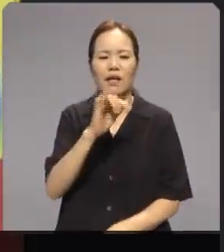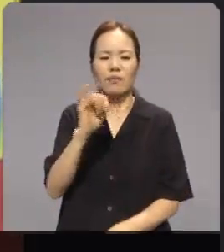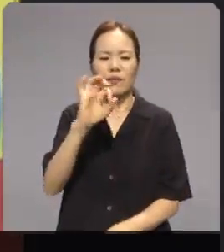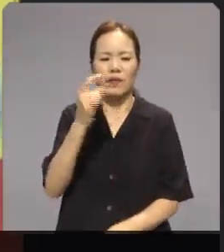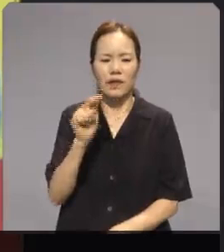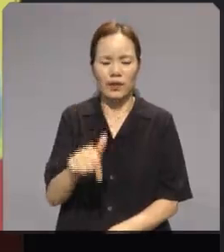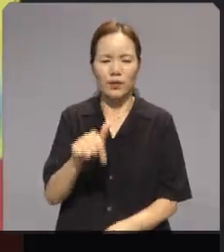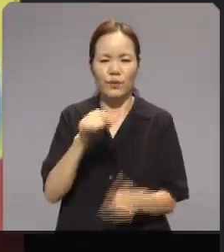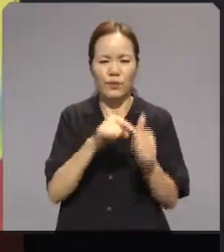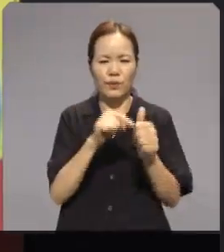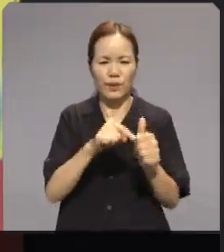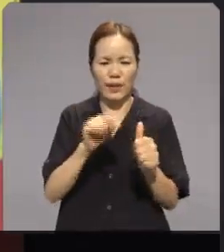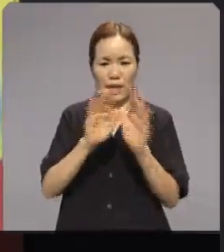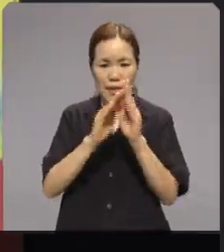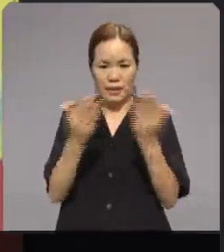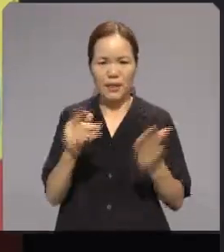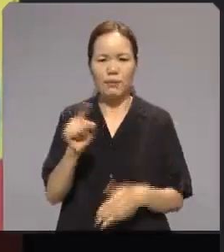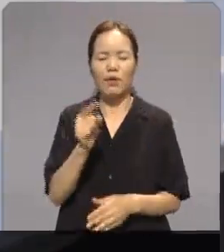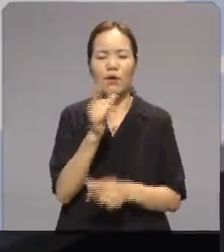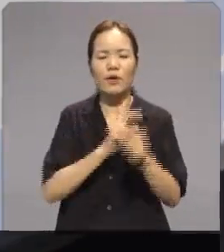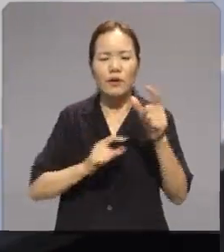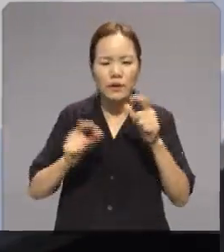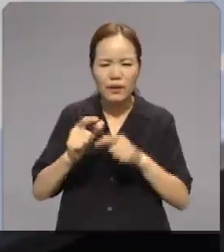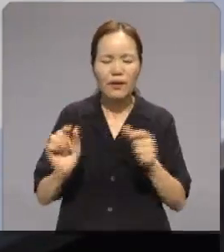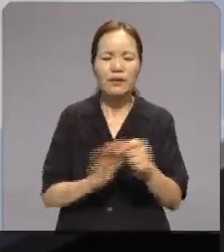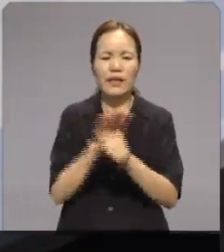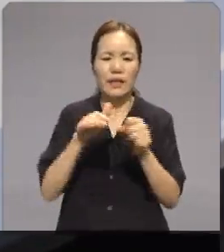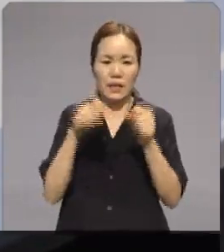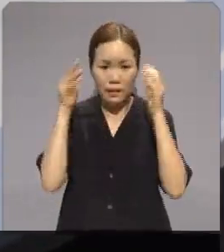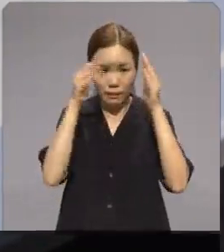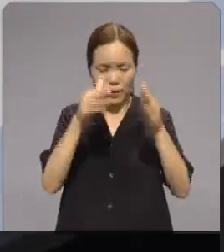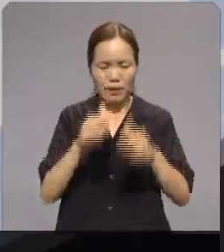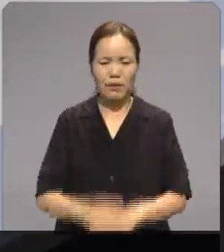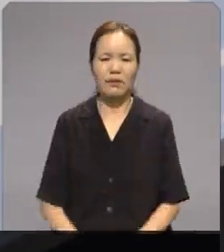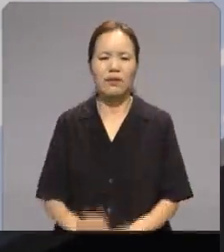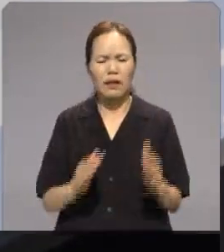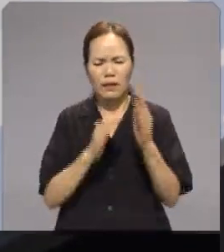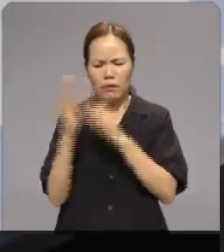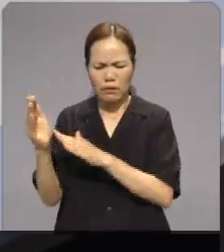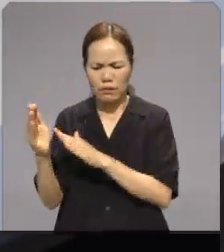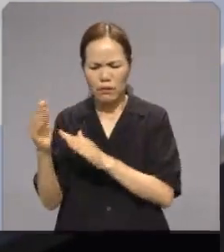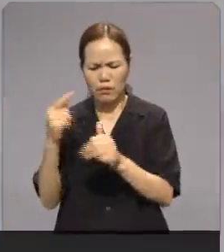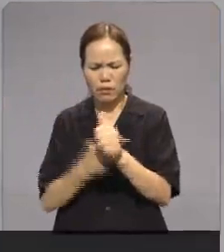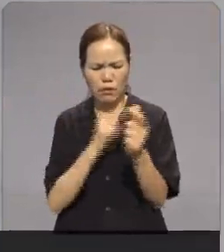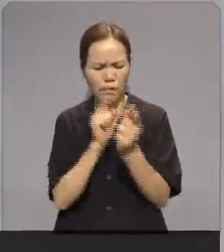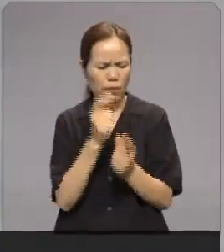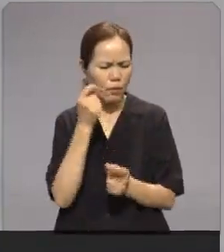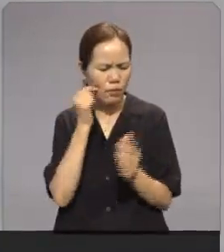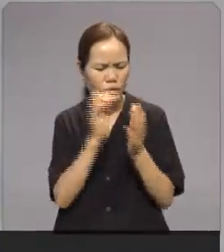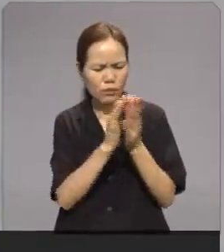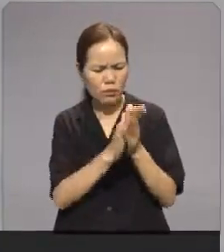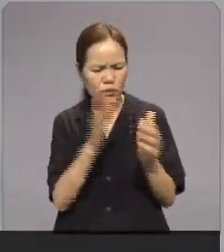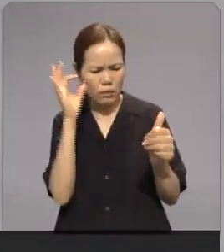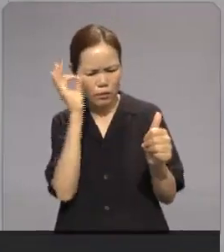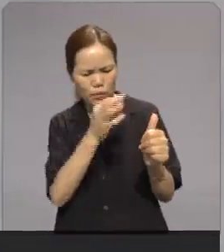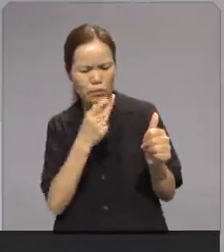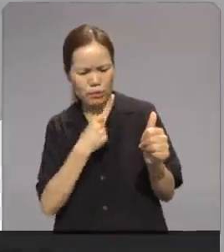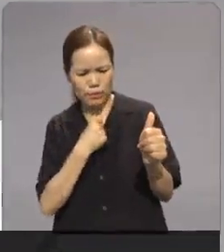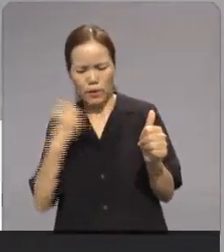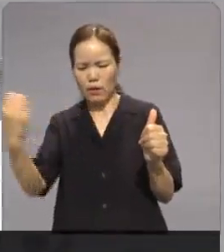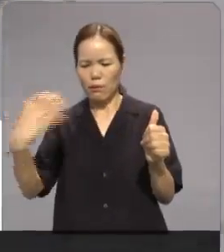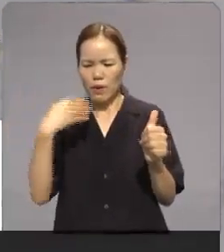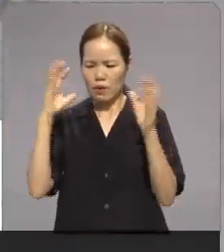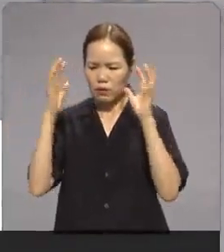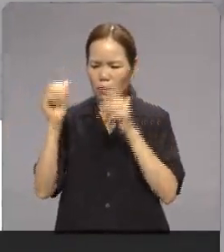첫 에세이, 조금 더 사랑하는 쪽으로입니다. 이사로 만날 수 없게 된 친구가 보고 싶다고 말하는 아이를 보며